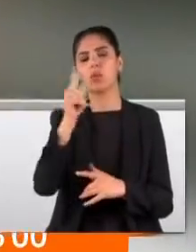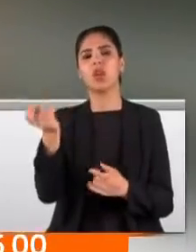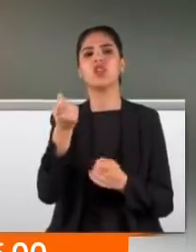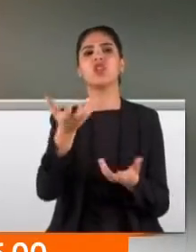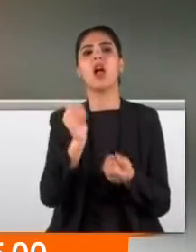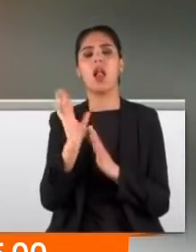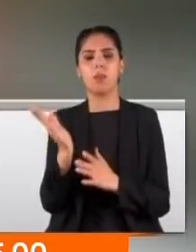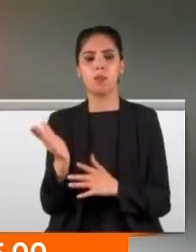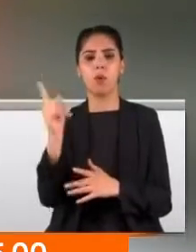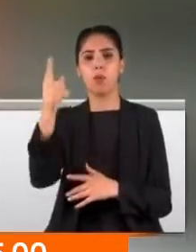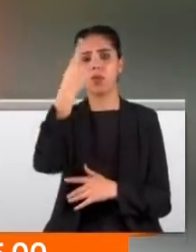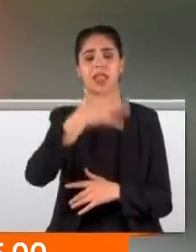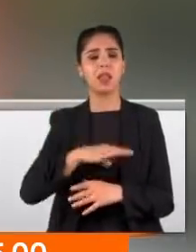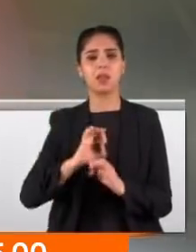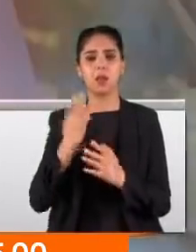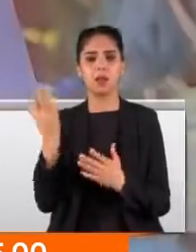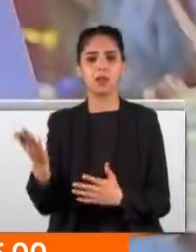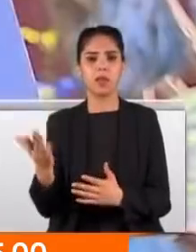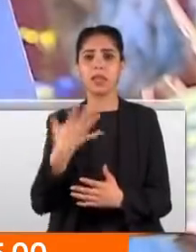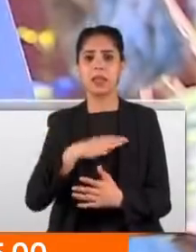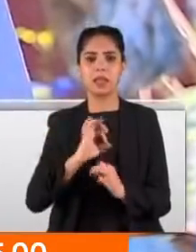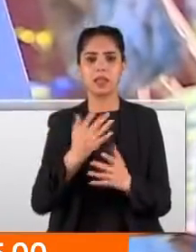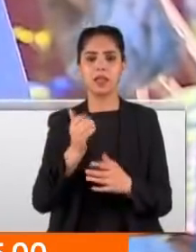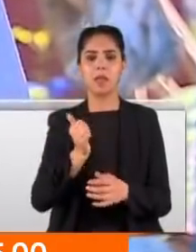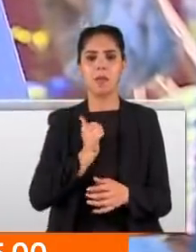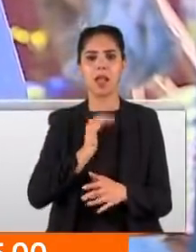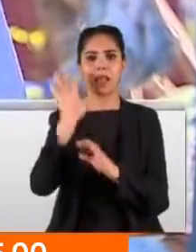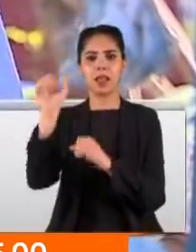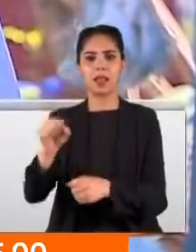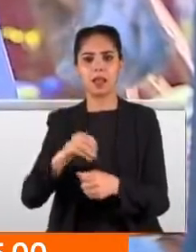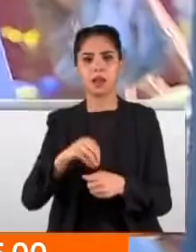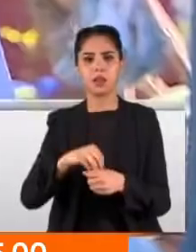Aslan'ın şimdi tek bir isteği var. Talebim, askerde yakalandığım